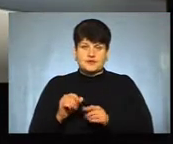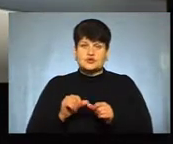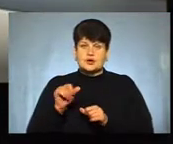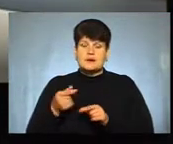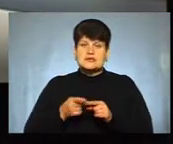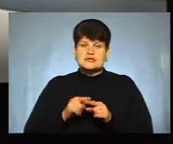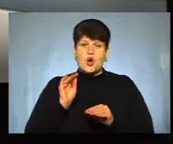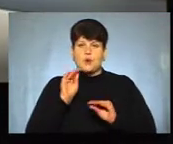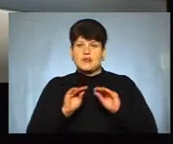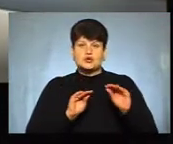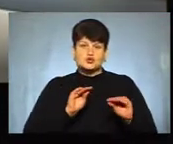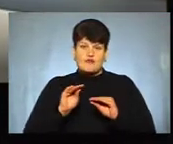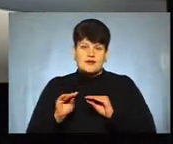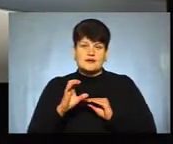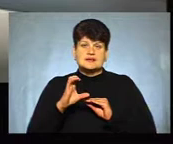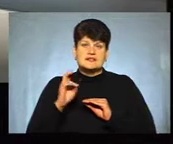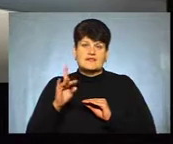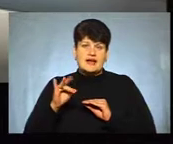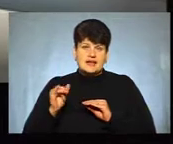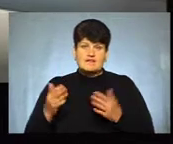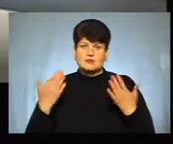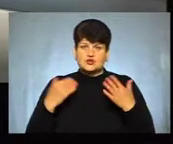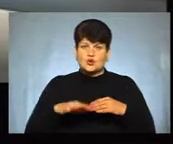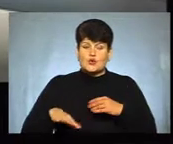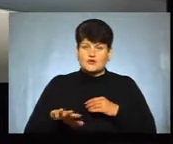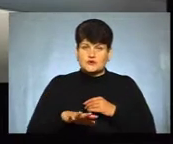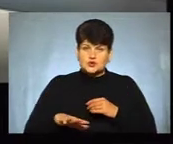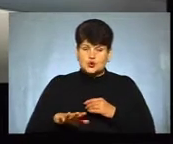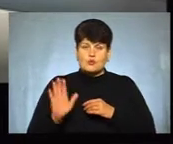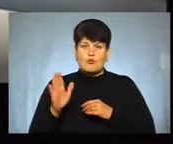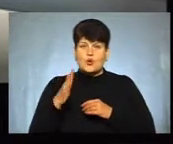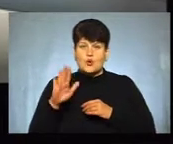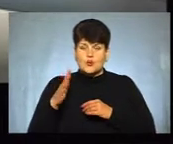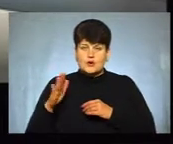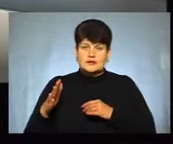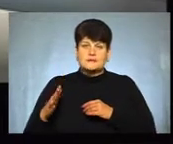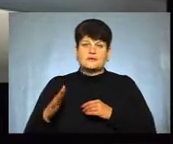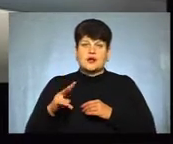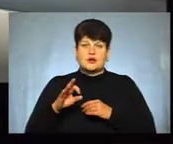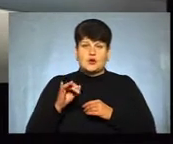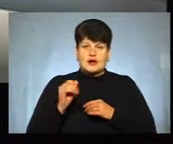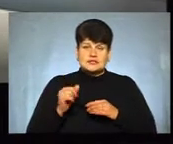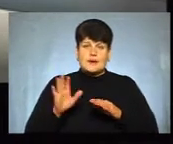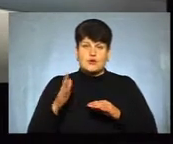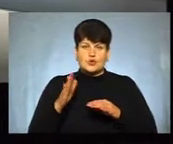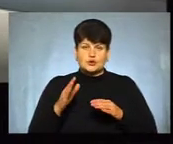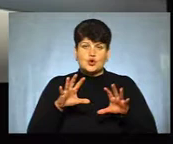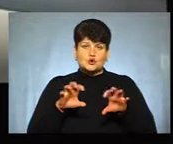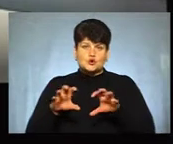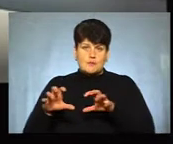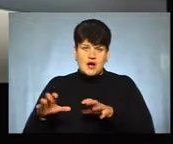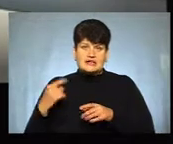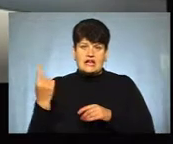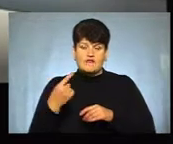облаштування скверів, відпочинкових зон, локації для прогулянок собак, для вигулу